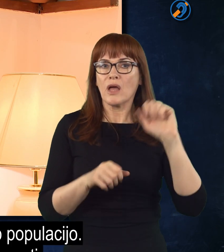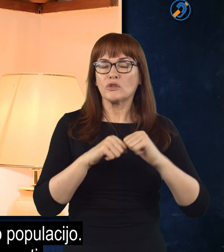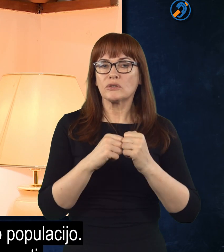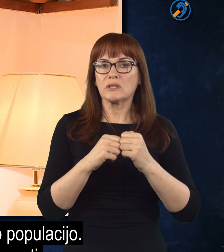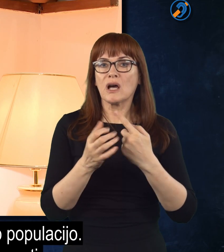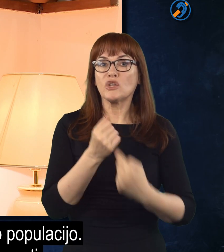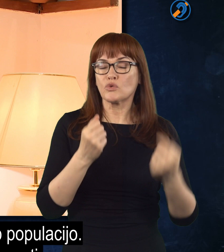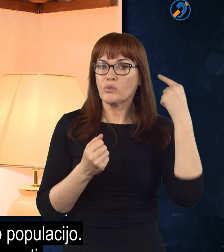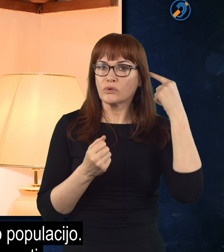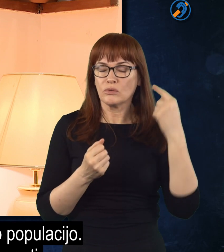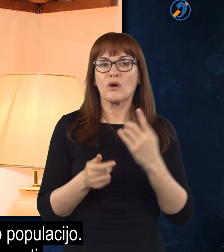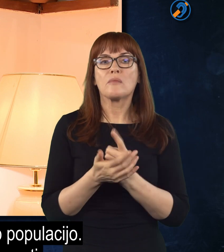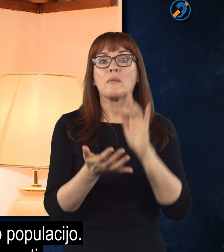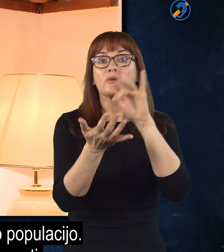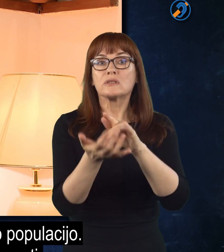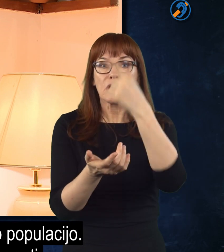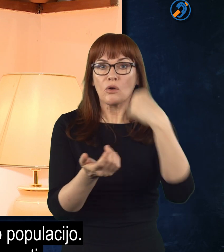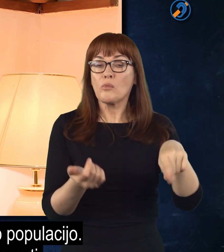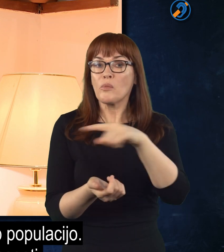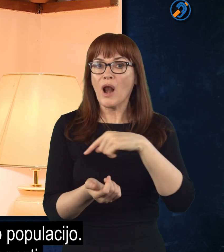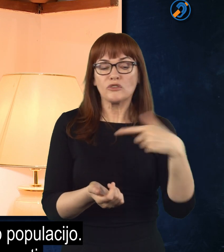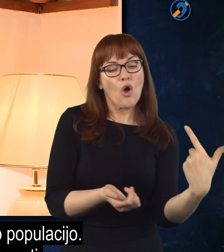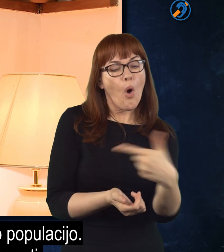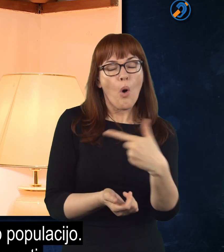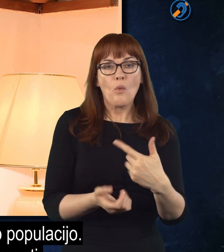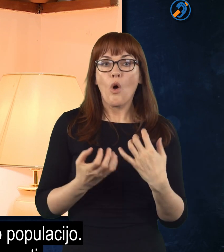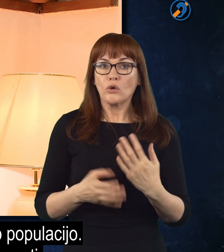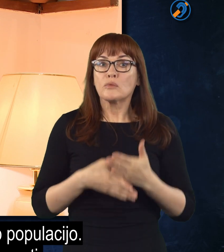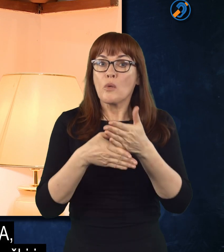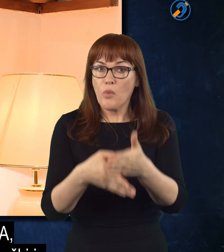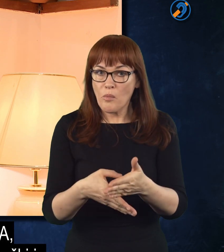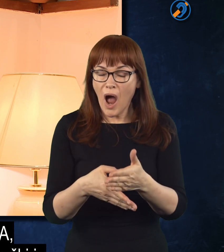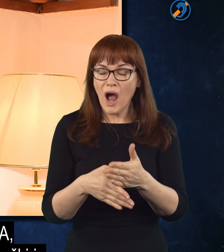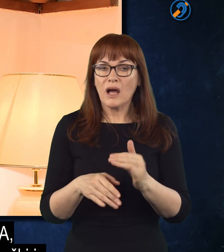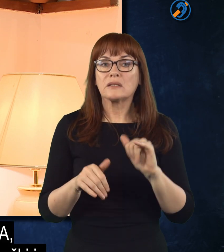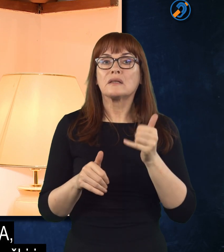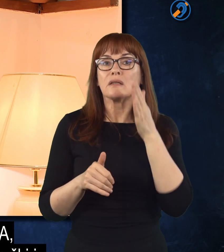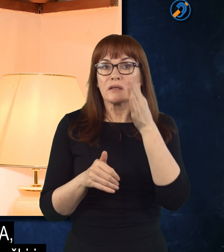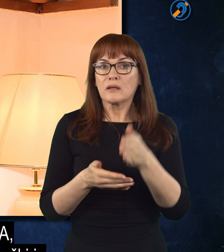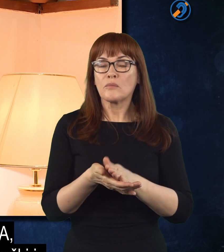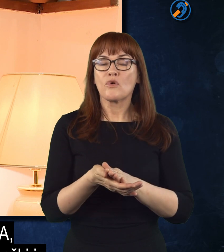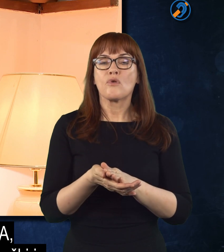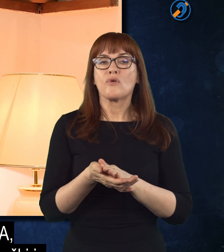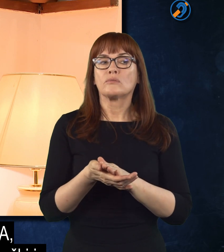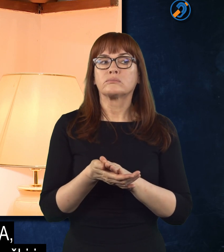isto ciljno populacijo in oboji hočemo pomagati, da bi